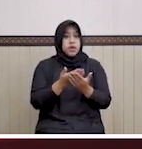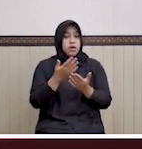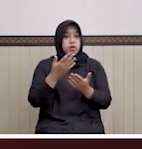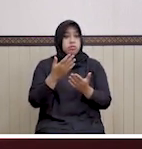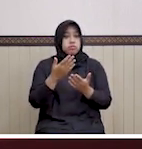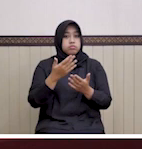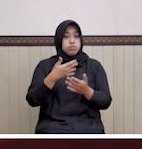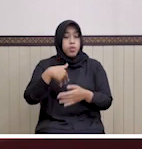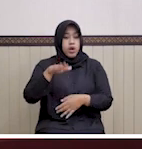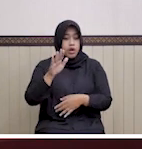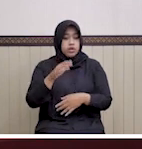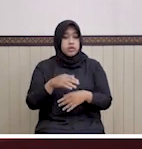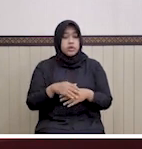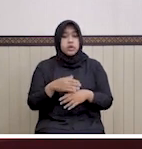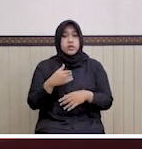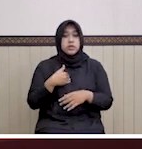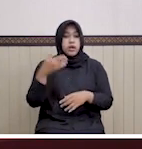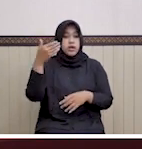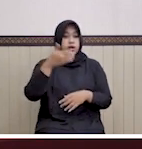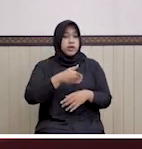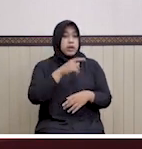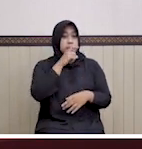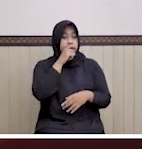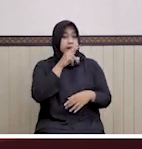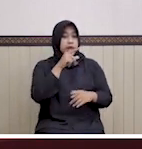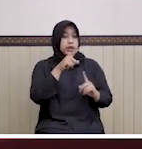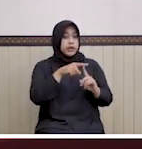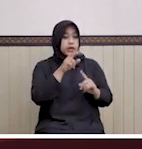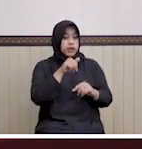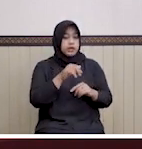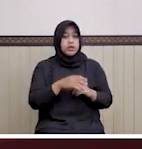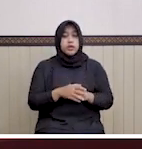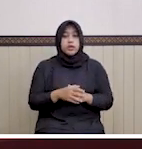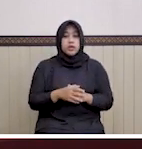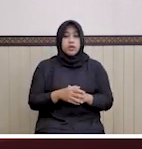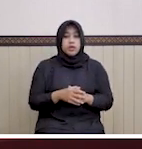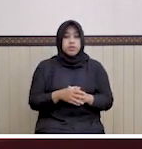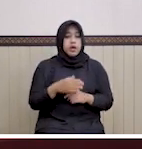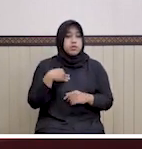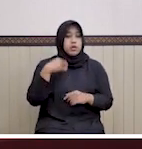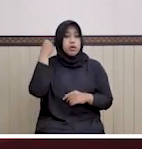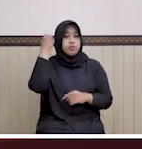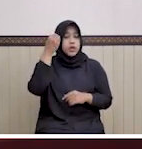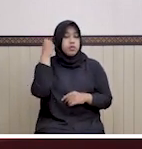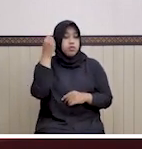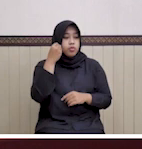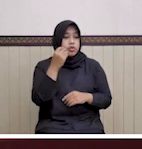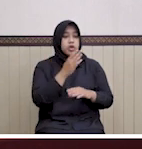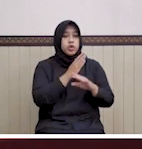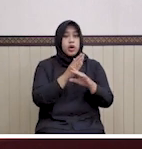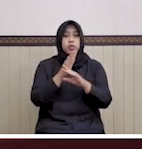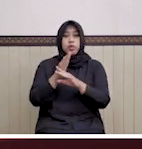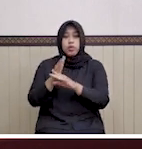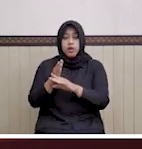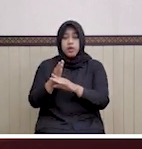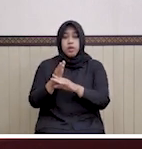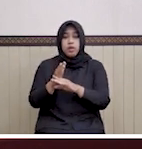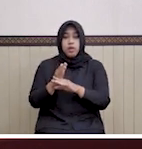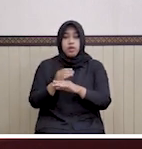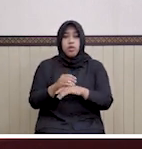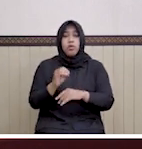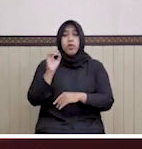saya ke perangkat desa lagi Pak saya dibongkar pantai kenyataan itu ya kan Oh ya udah